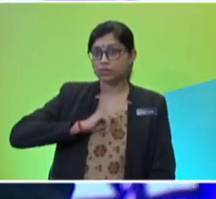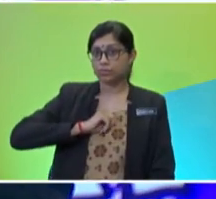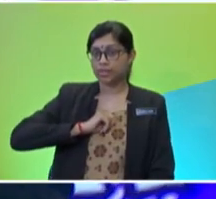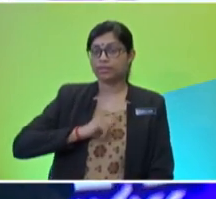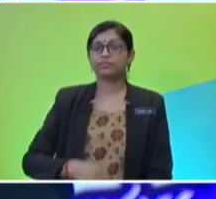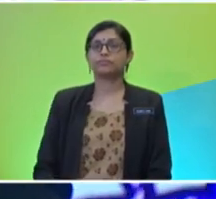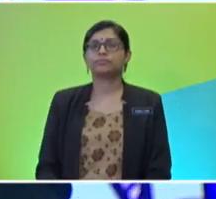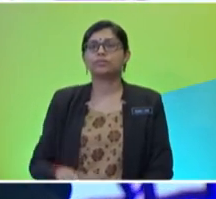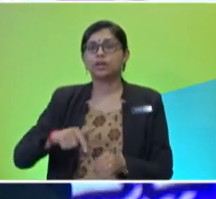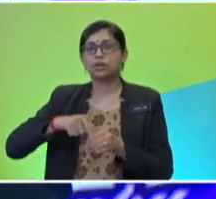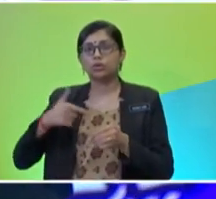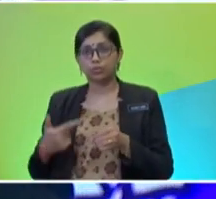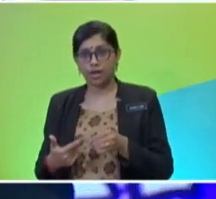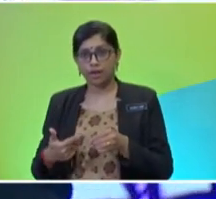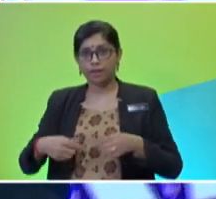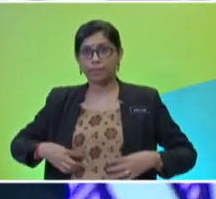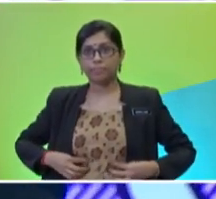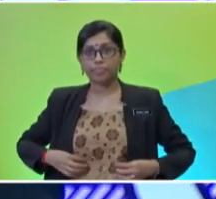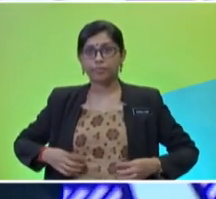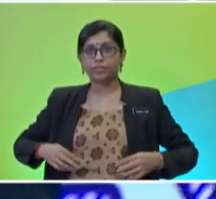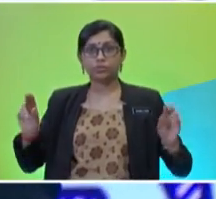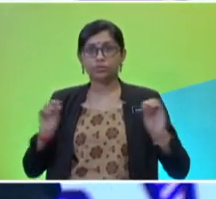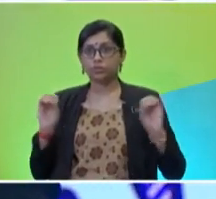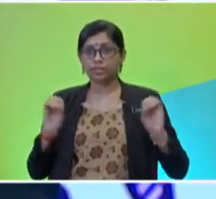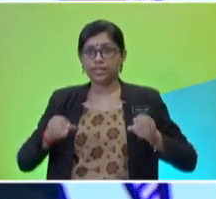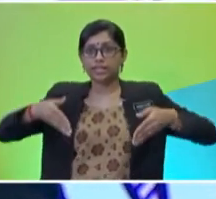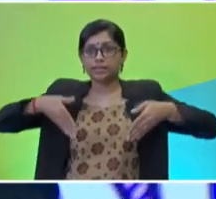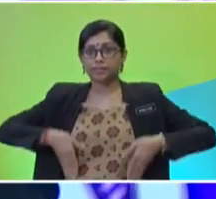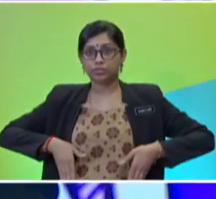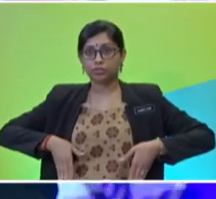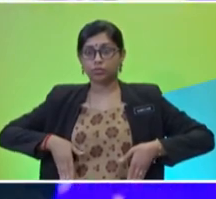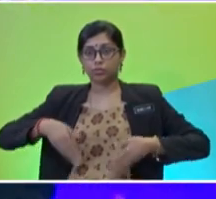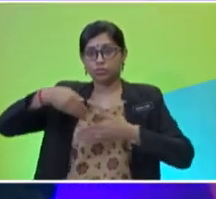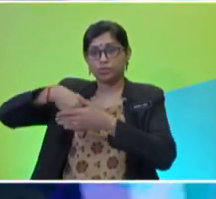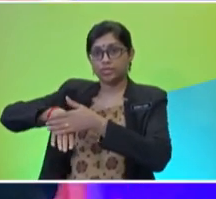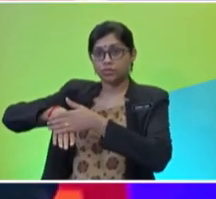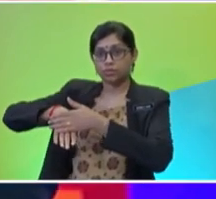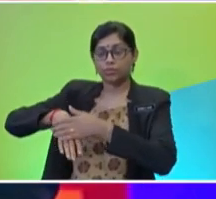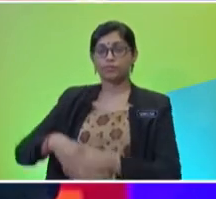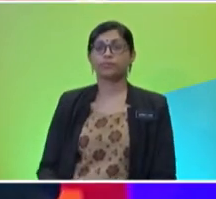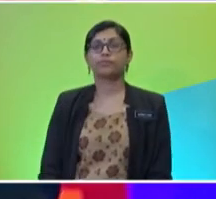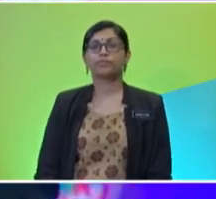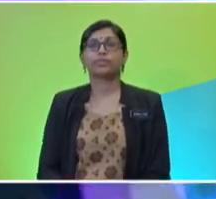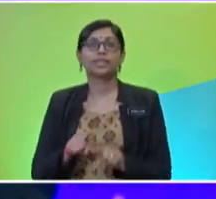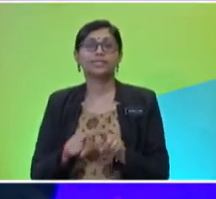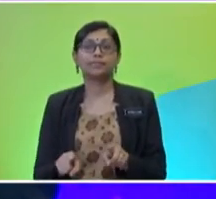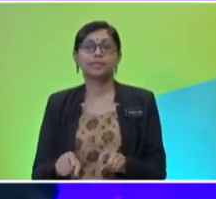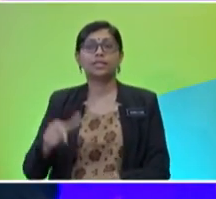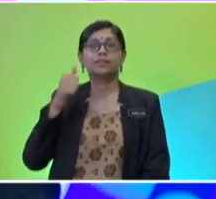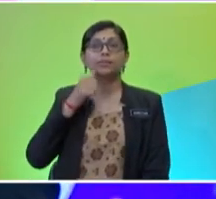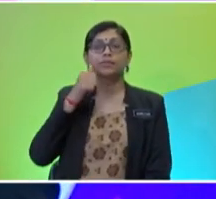letakkan di luar bajunya. Tapi kalau kita tengok dua-dua tu masih kekalkan